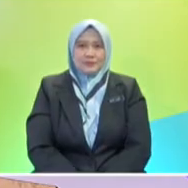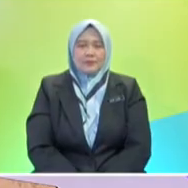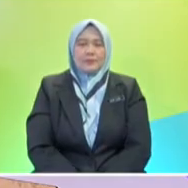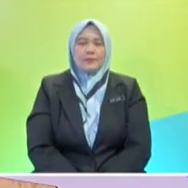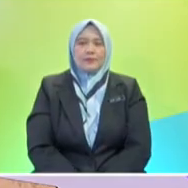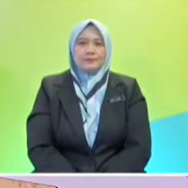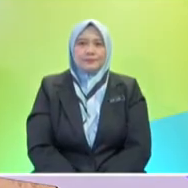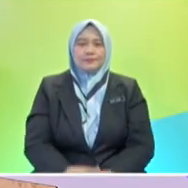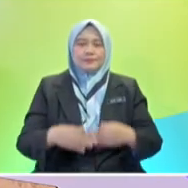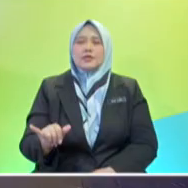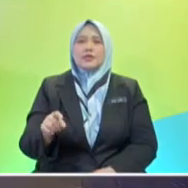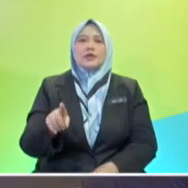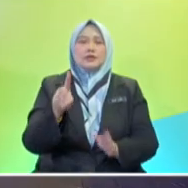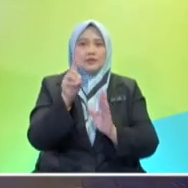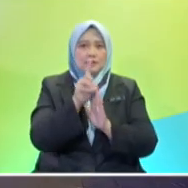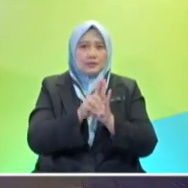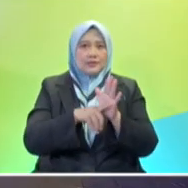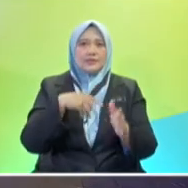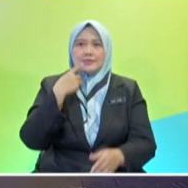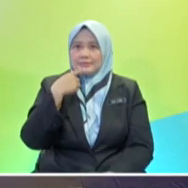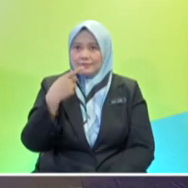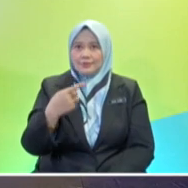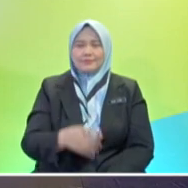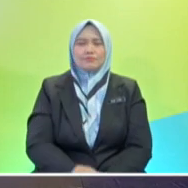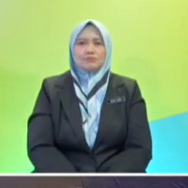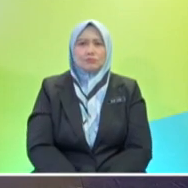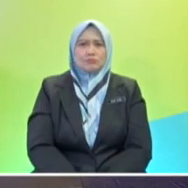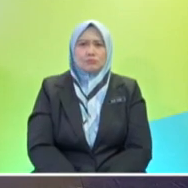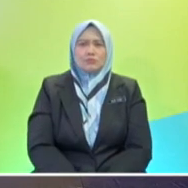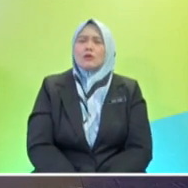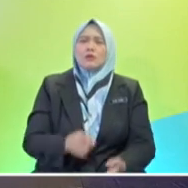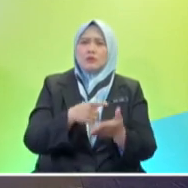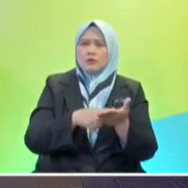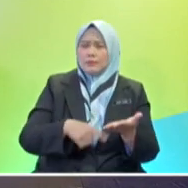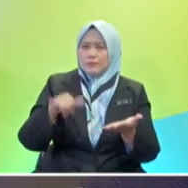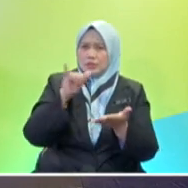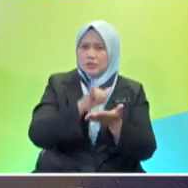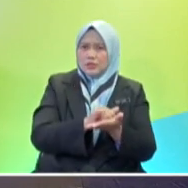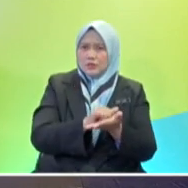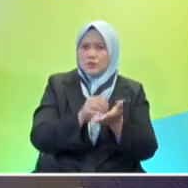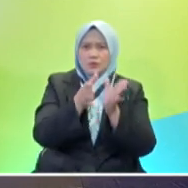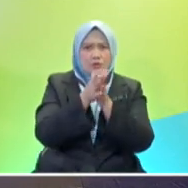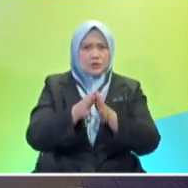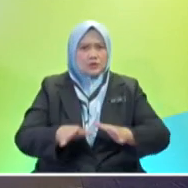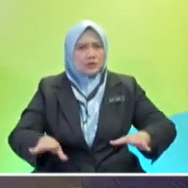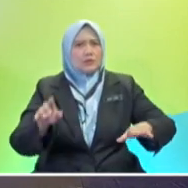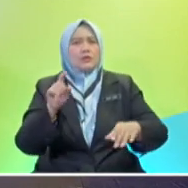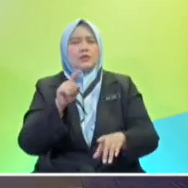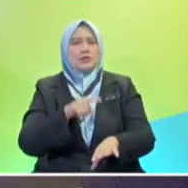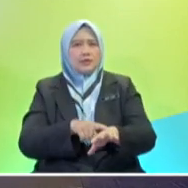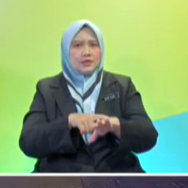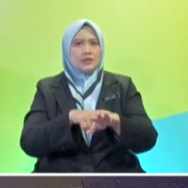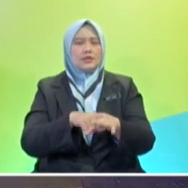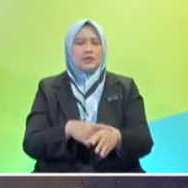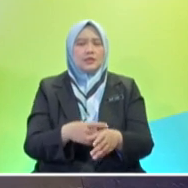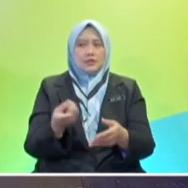keselamatan di dapur. Cikgu, apa itu keselamatan di dapur? Ya, keselamatan di dapur itu adalah